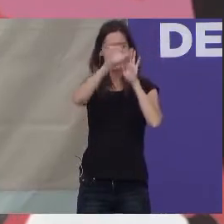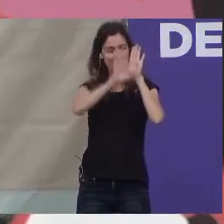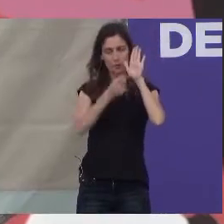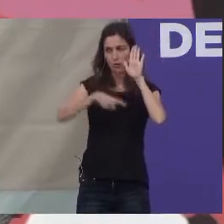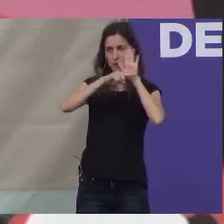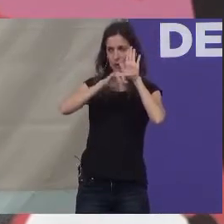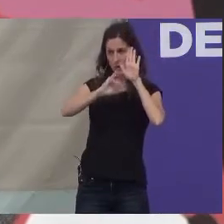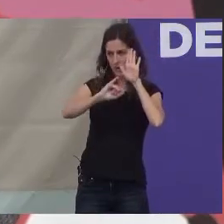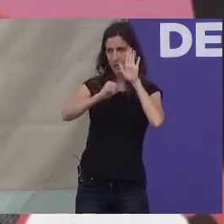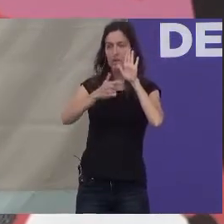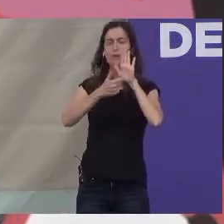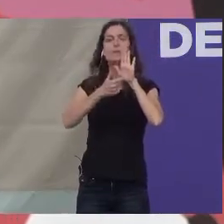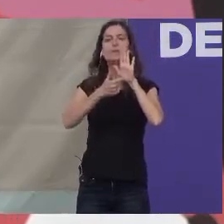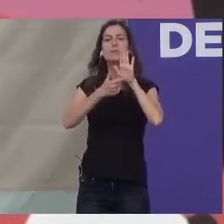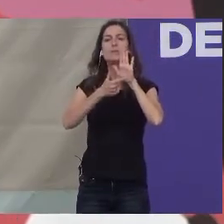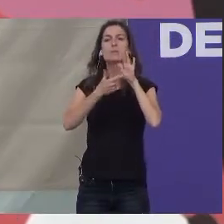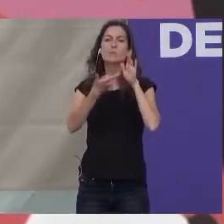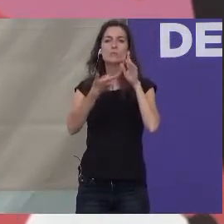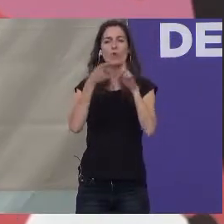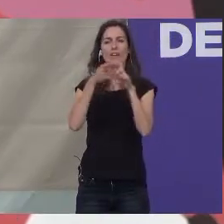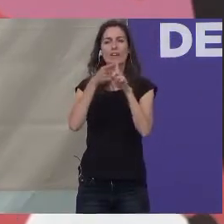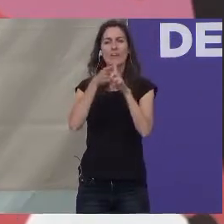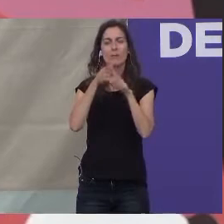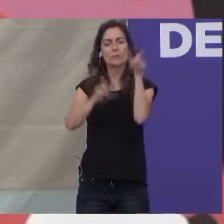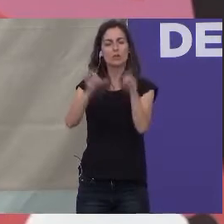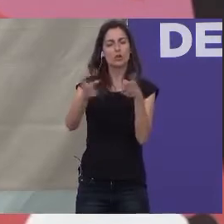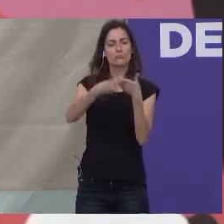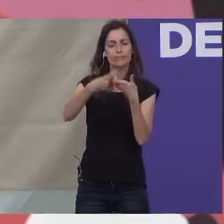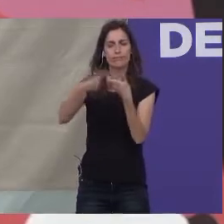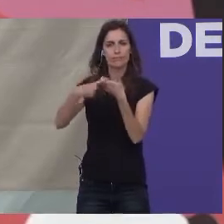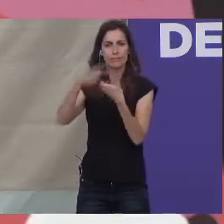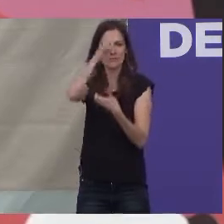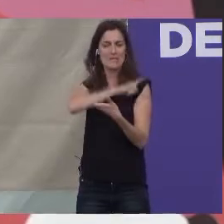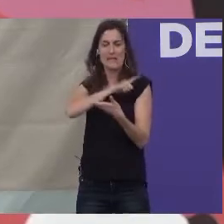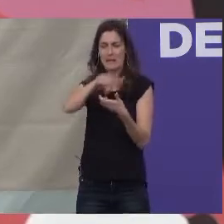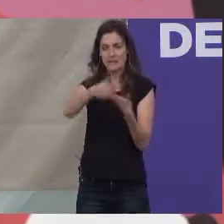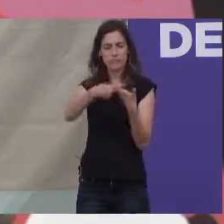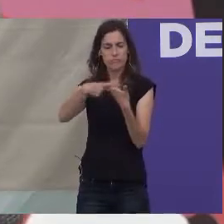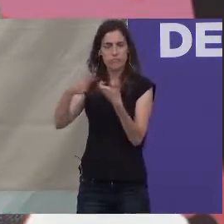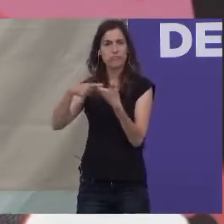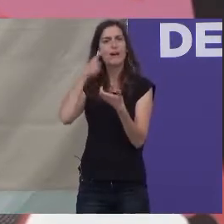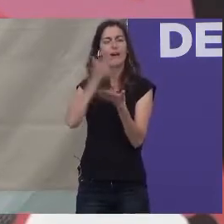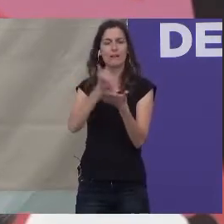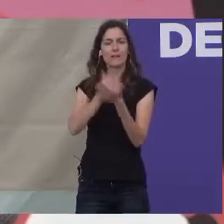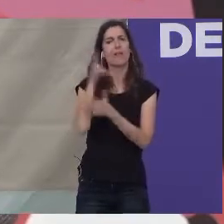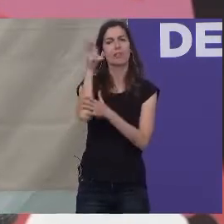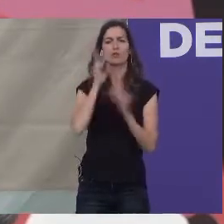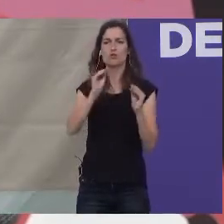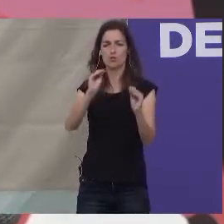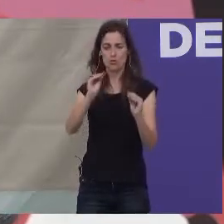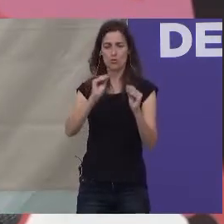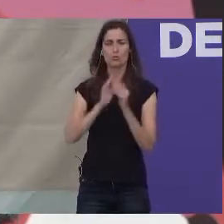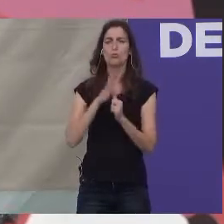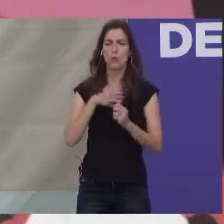Podem, que respon a la necessitat de garantir als militants i afiliats de la formació l'exercici dels seus drets i que en